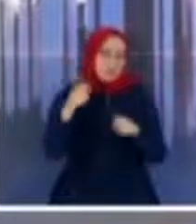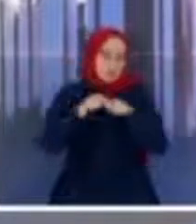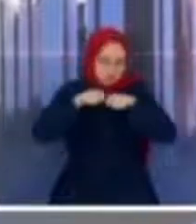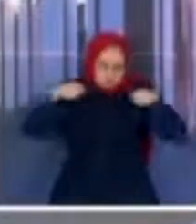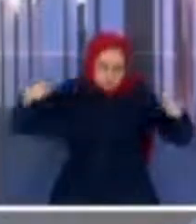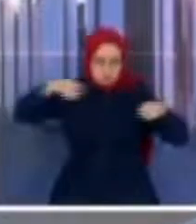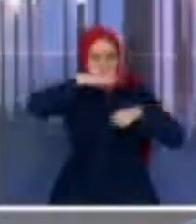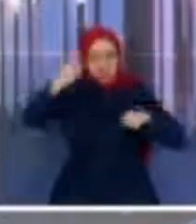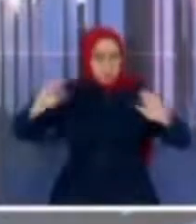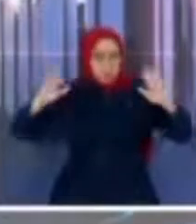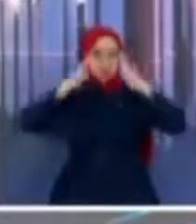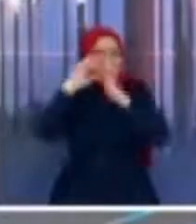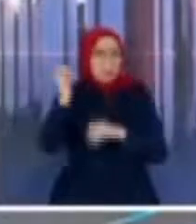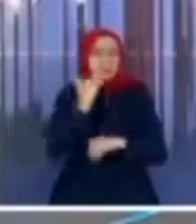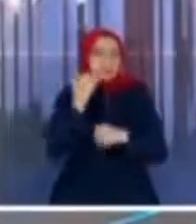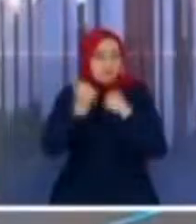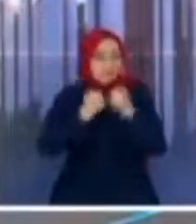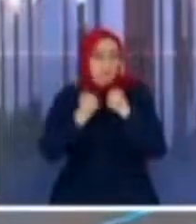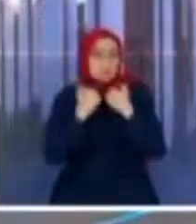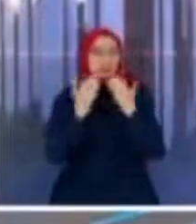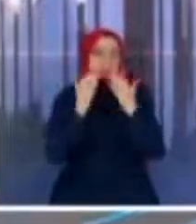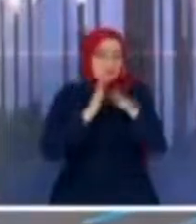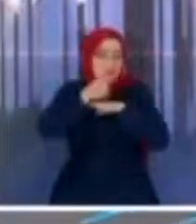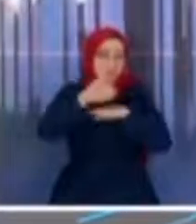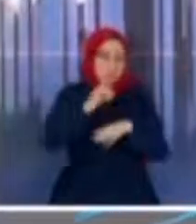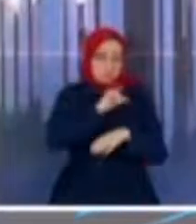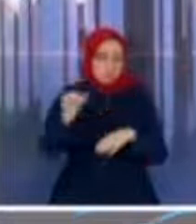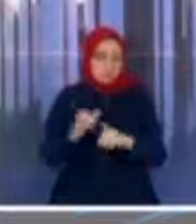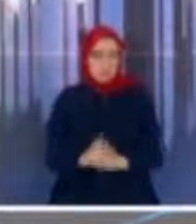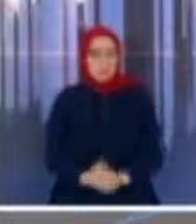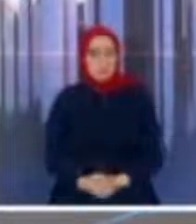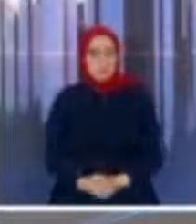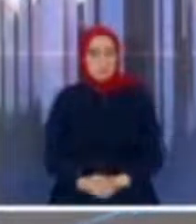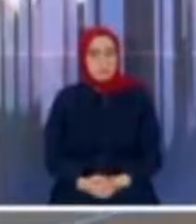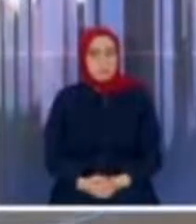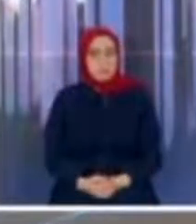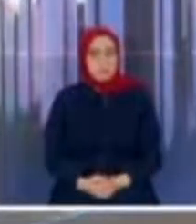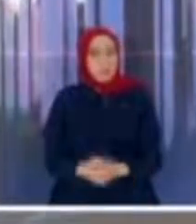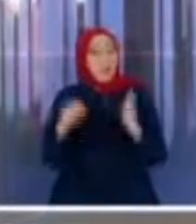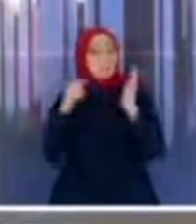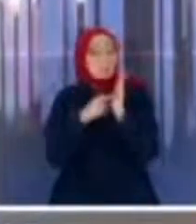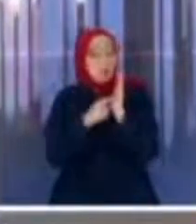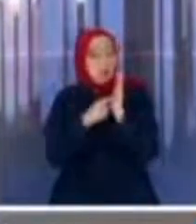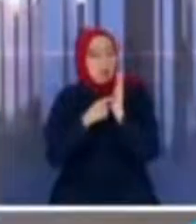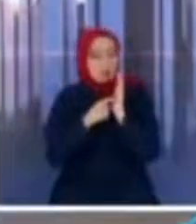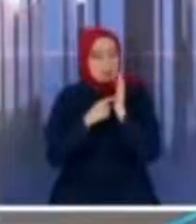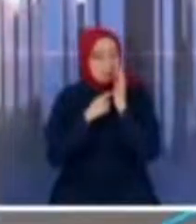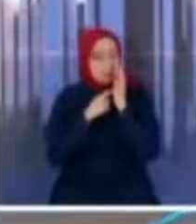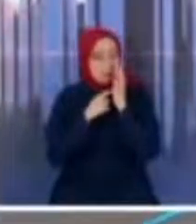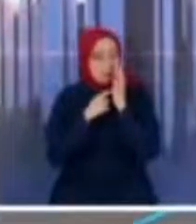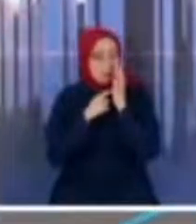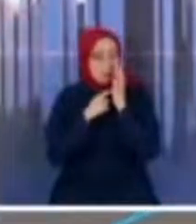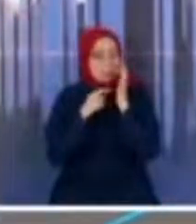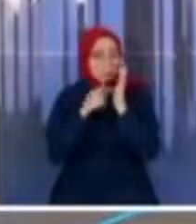جبليه ومنطقه صعبه التضاريس. مبروك. انا الميزه اللي عجبتني في المشروع